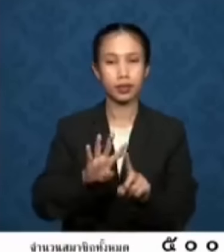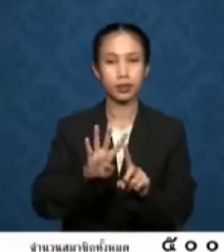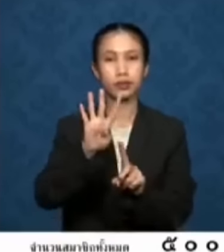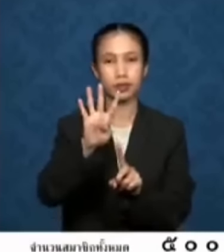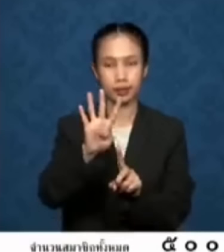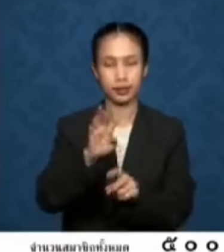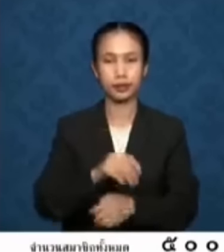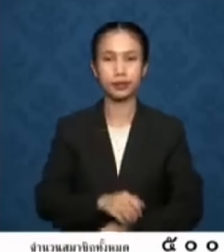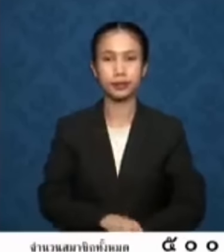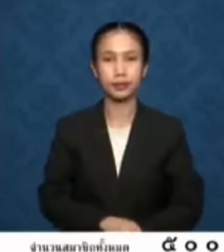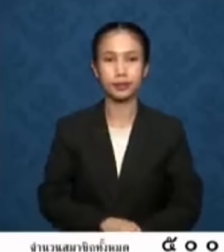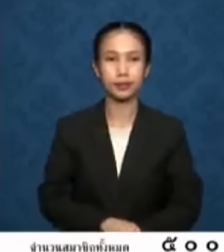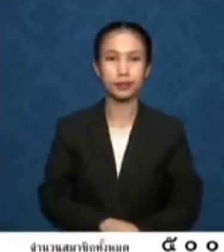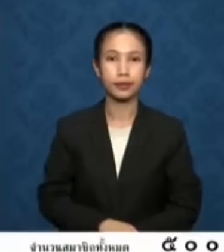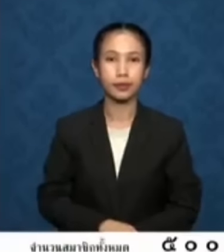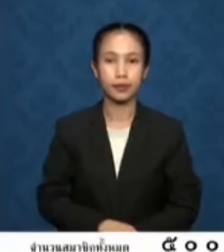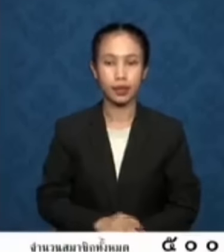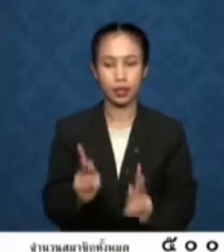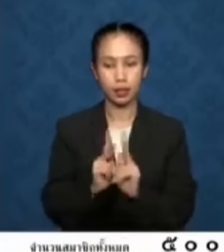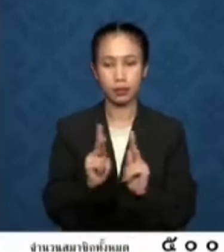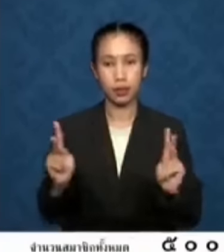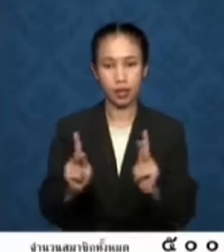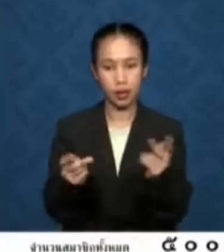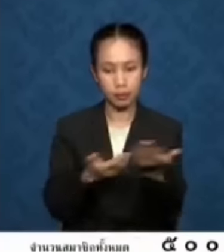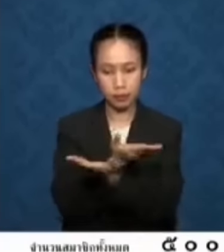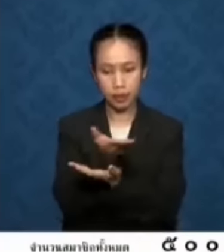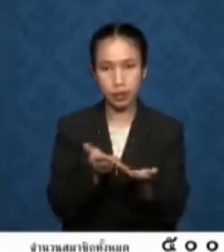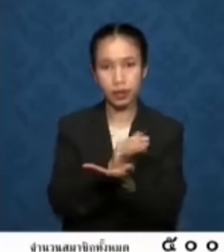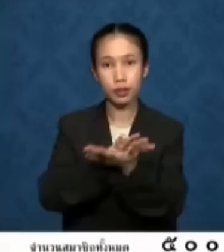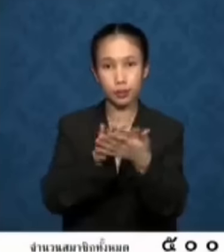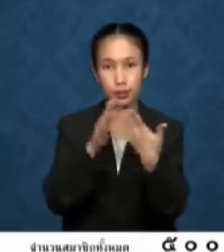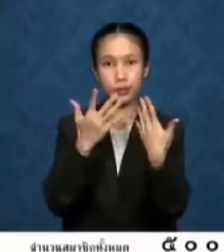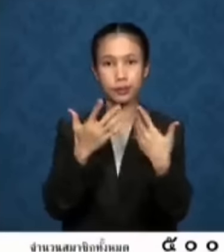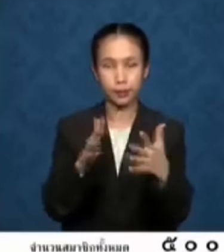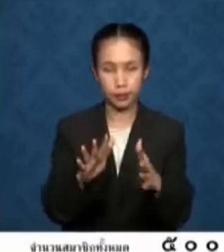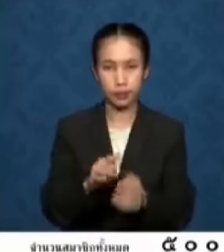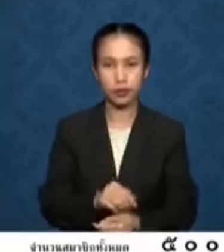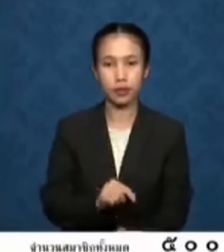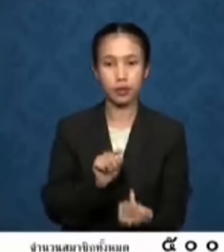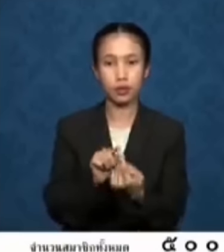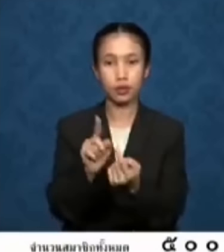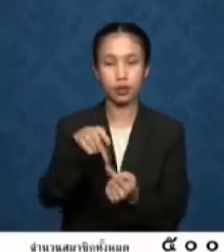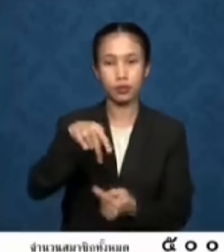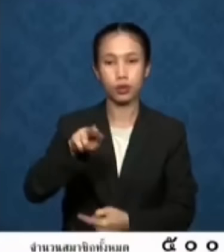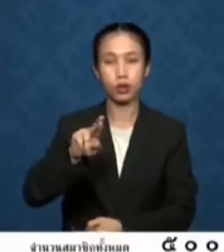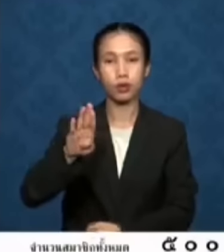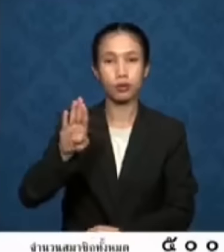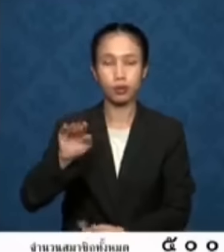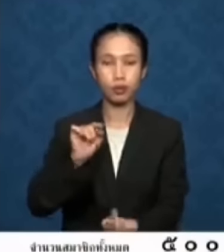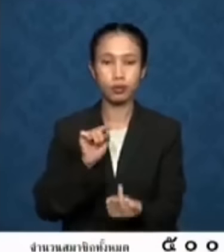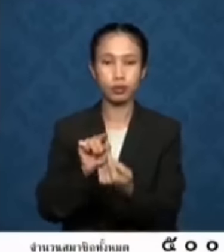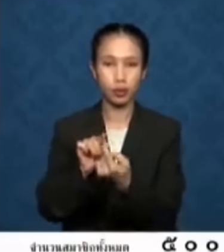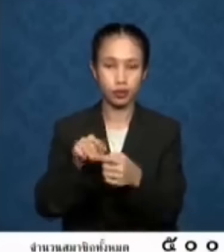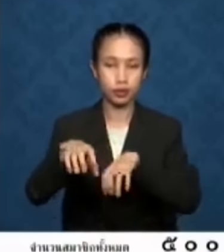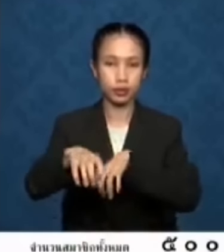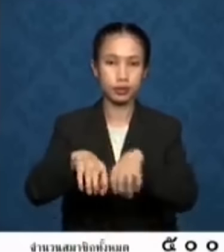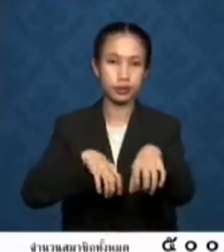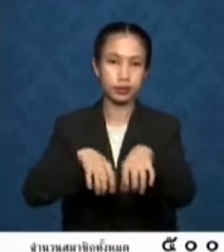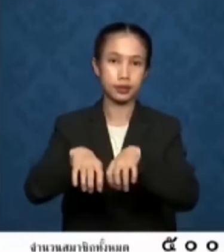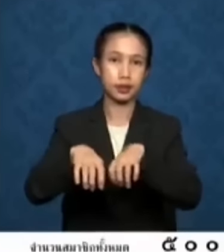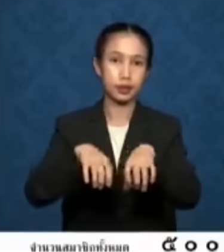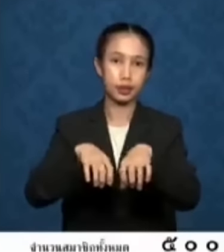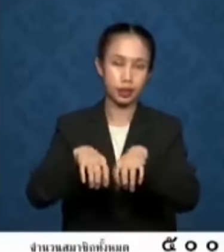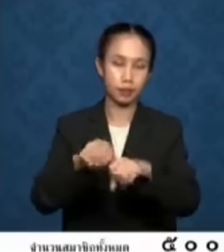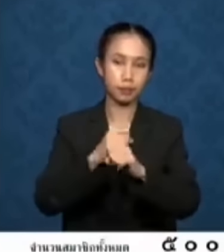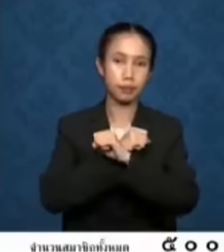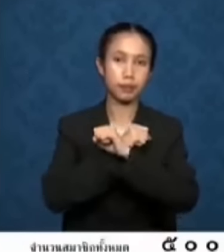4ครับเรื่องที่คณะกรรมการพิจารณาเสร็จแล้วครับร่างพระราชบัญญัติมาตรการของฝ่ายบริหารในการ